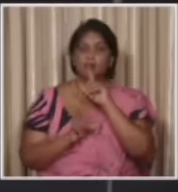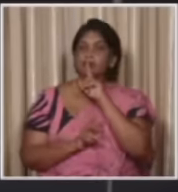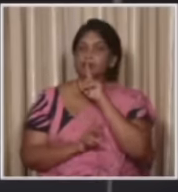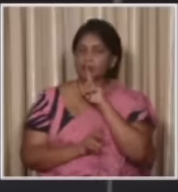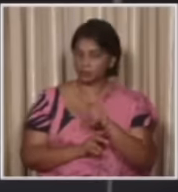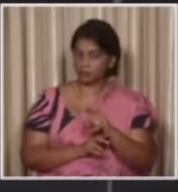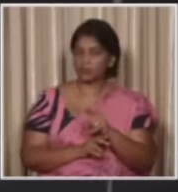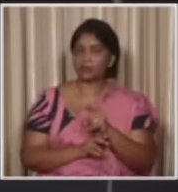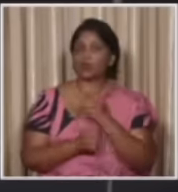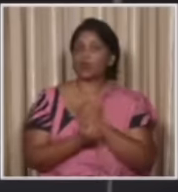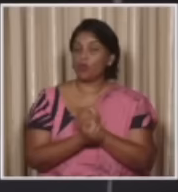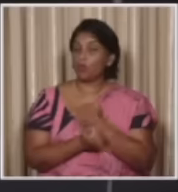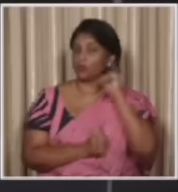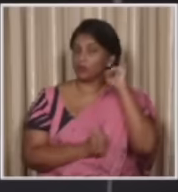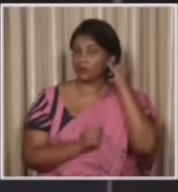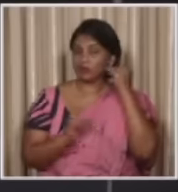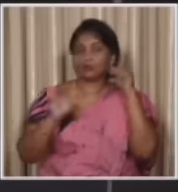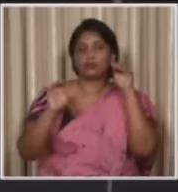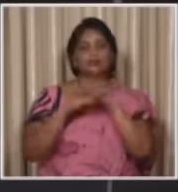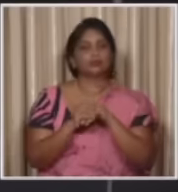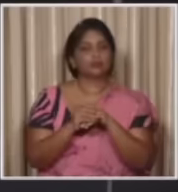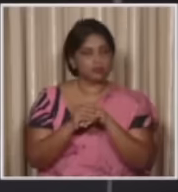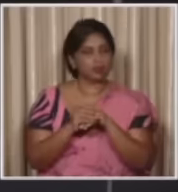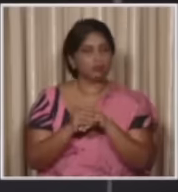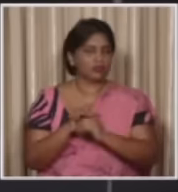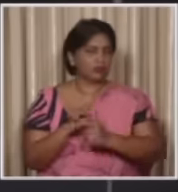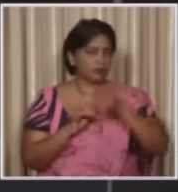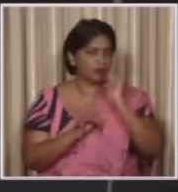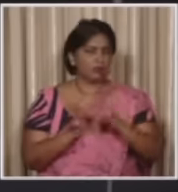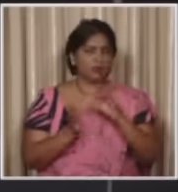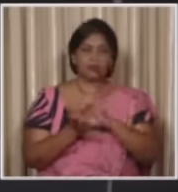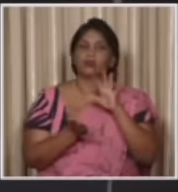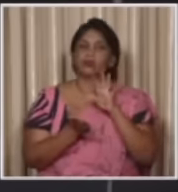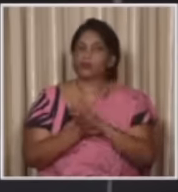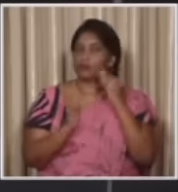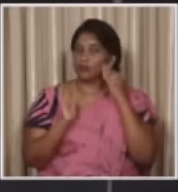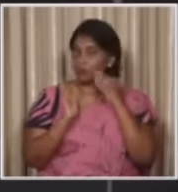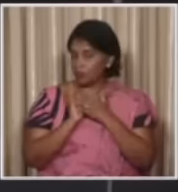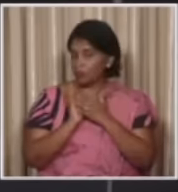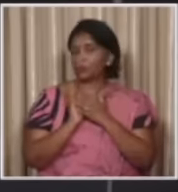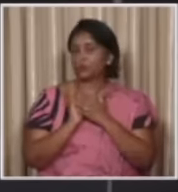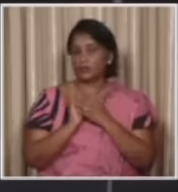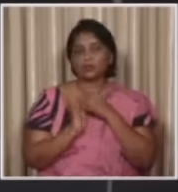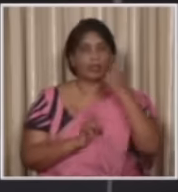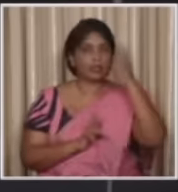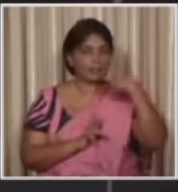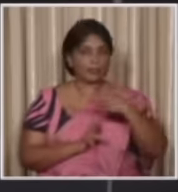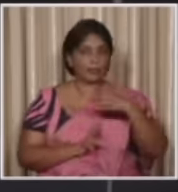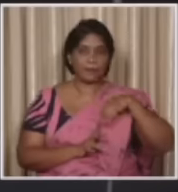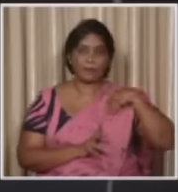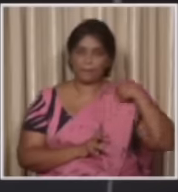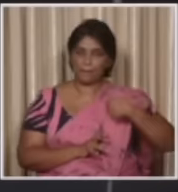කළා පොලිස්පති ධූරයේ සඳහා කරන ලද නිර්දේශ සම්බන්ධයෙන් තීන කාරණේ තමයි දෙවෙනි ප්‍රධාන